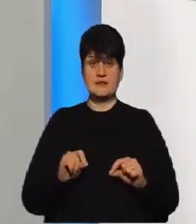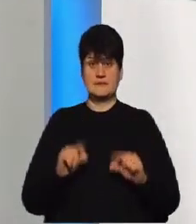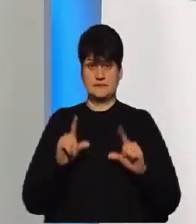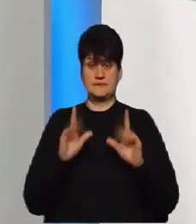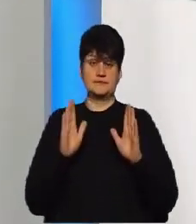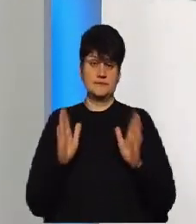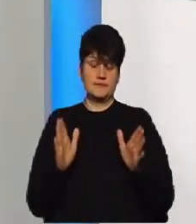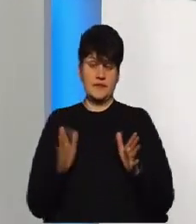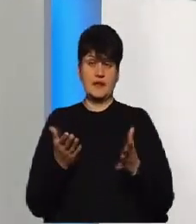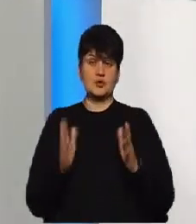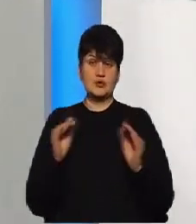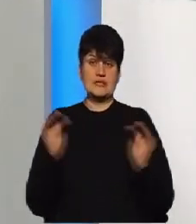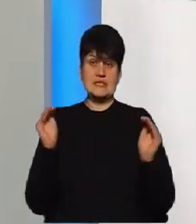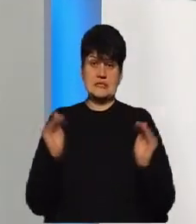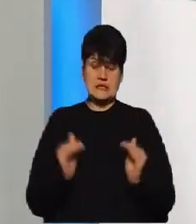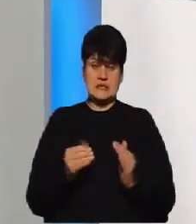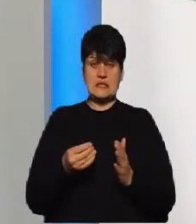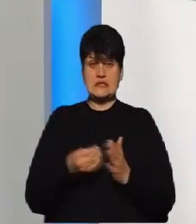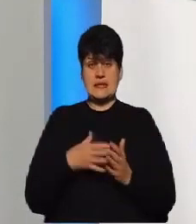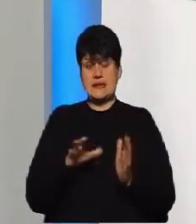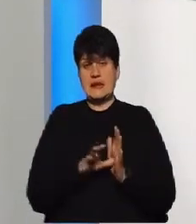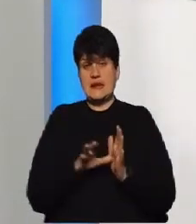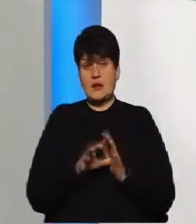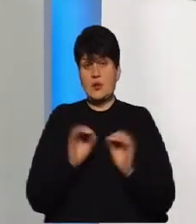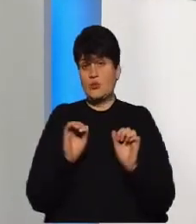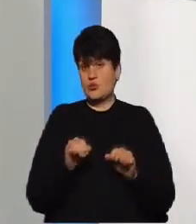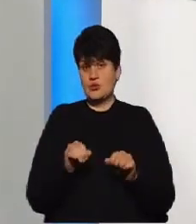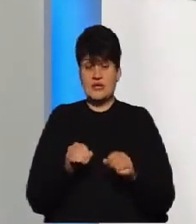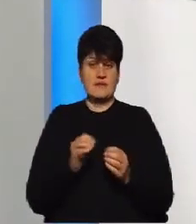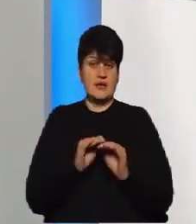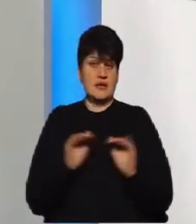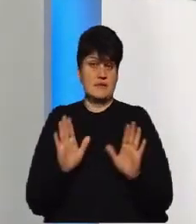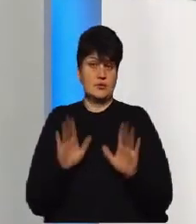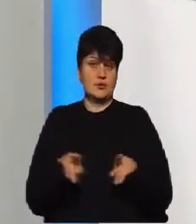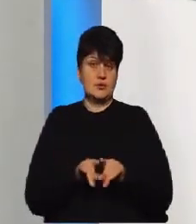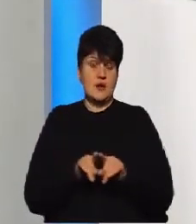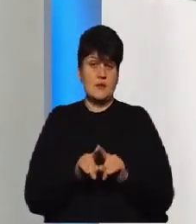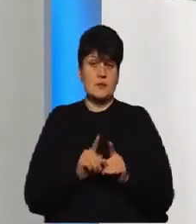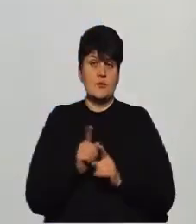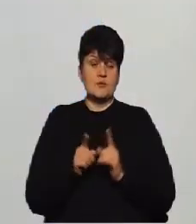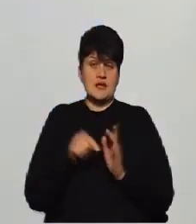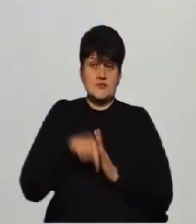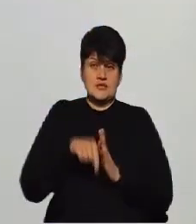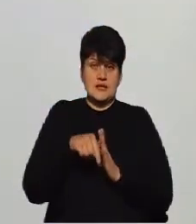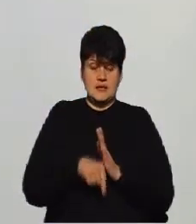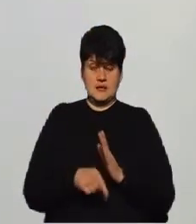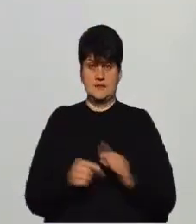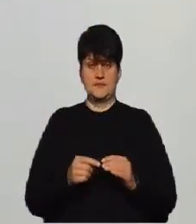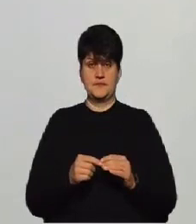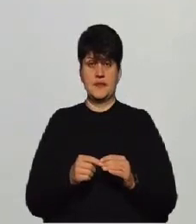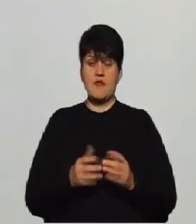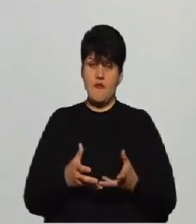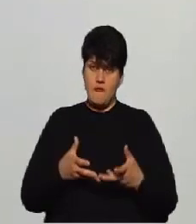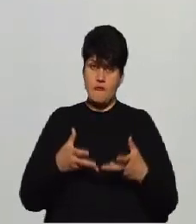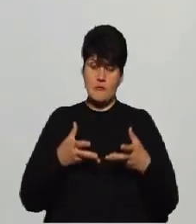буде зниження ціни на електроенергію, можливо, рівень цей буде цей самий, але просто поміняється структура всередині тарифу. Тобто впливає у